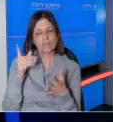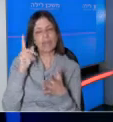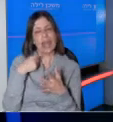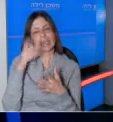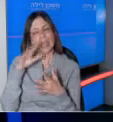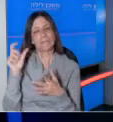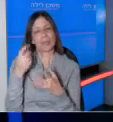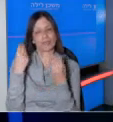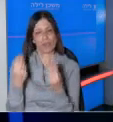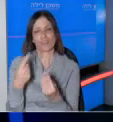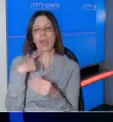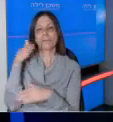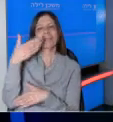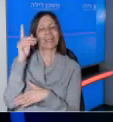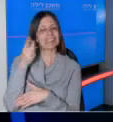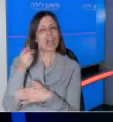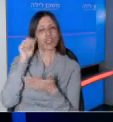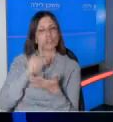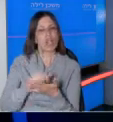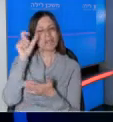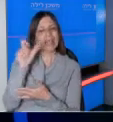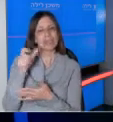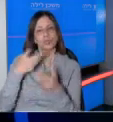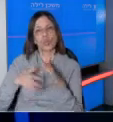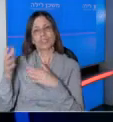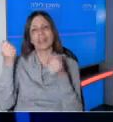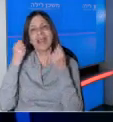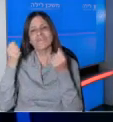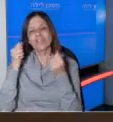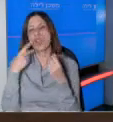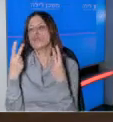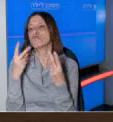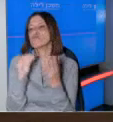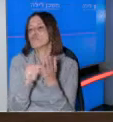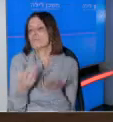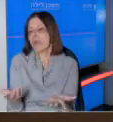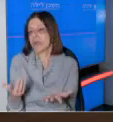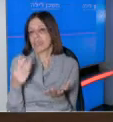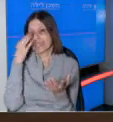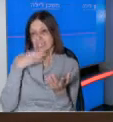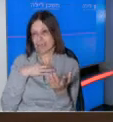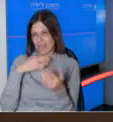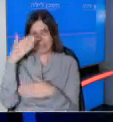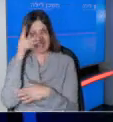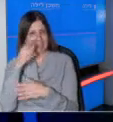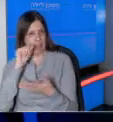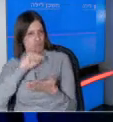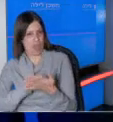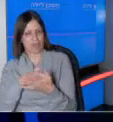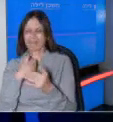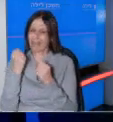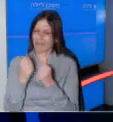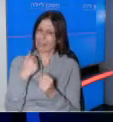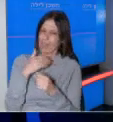מוספקט גם. המדינה צריכה לשלם לאזרחים שיוצאים להפגין, ולא משנה עבור מה. שים לב מה אני אומר. המדינה צריכה לשלם. אני בכוונה מקצין את זה.